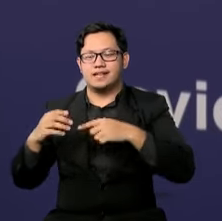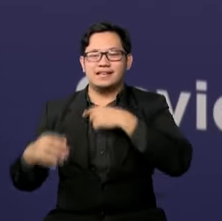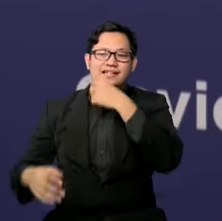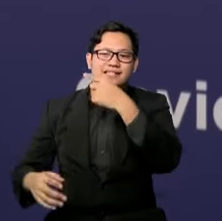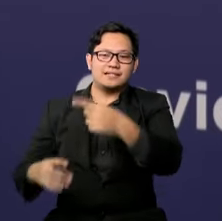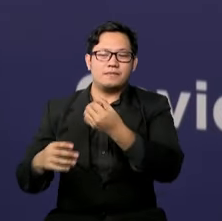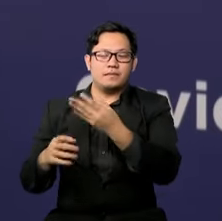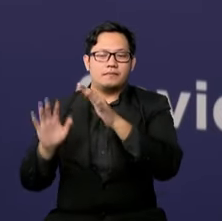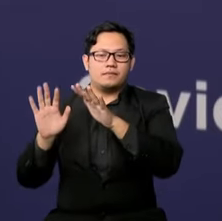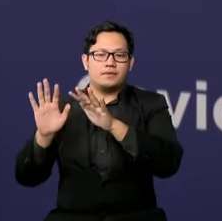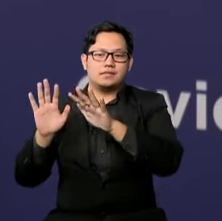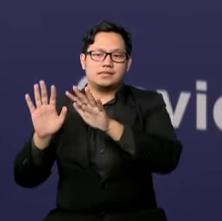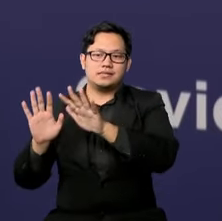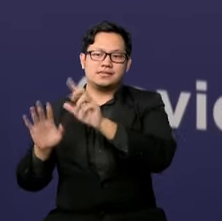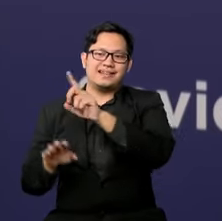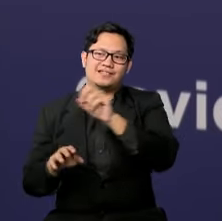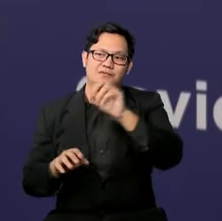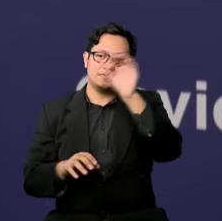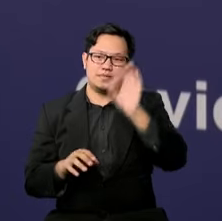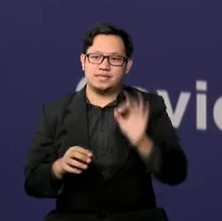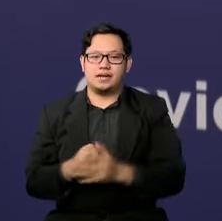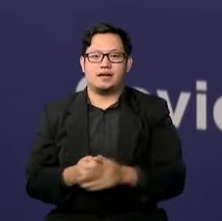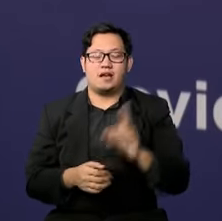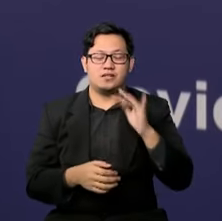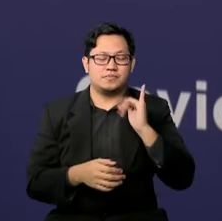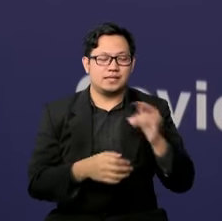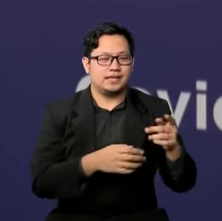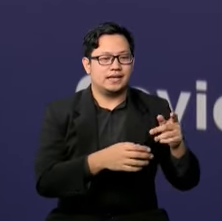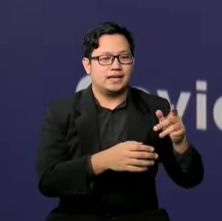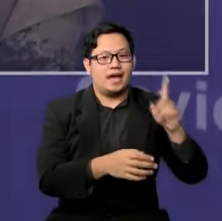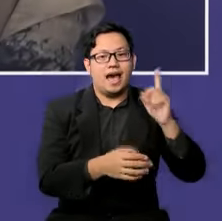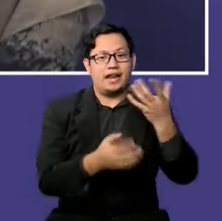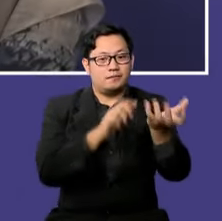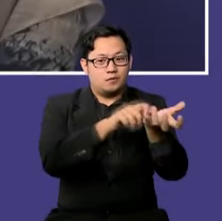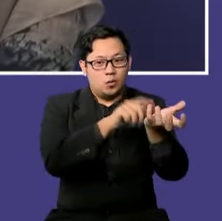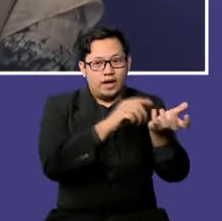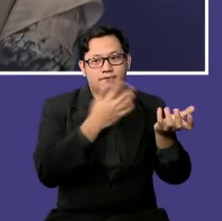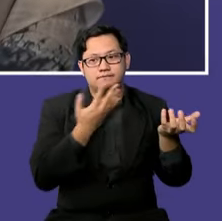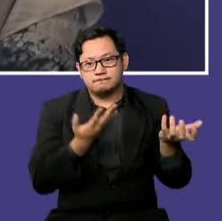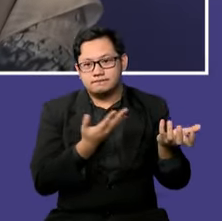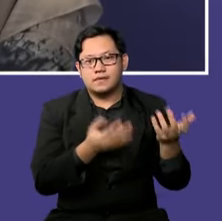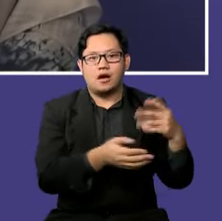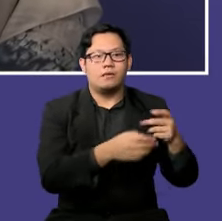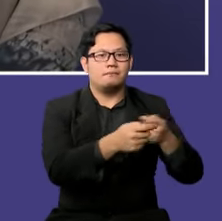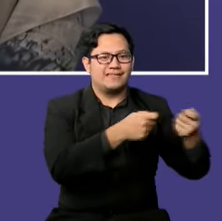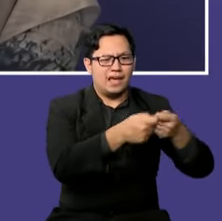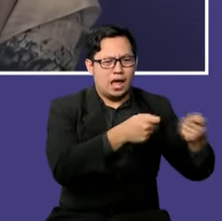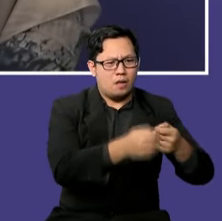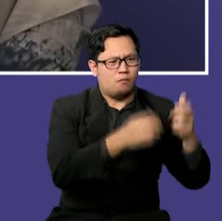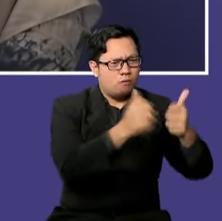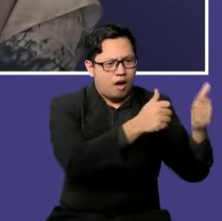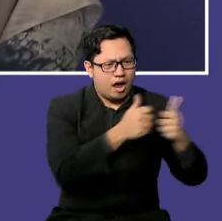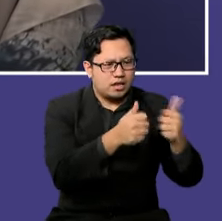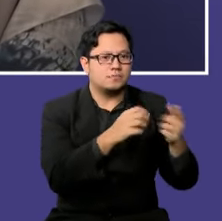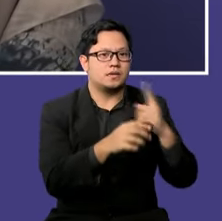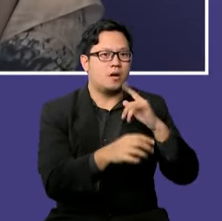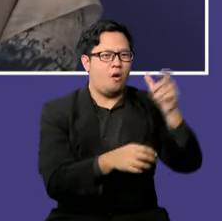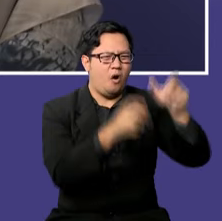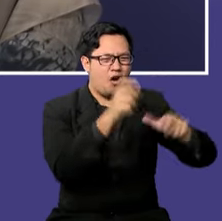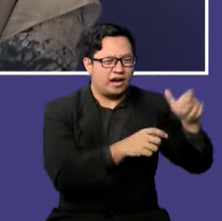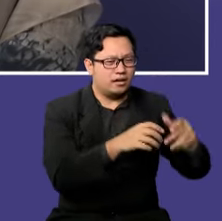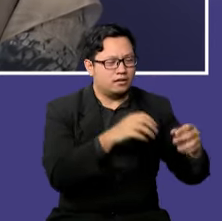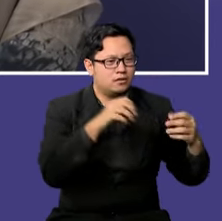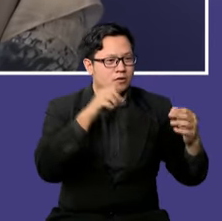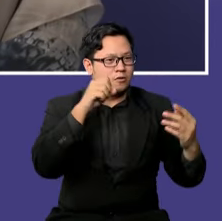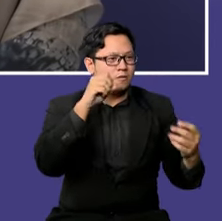terdampak Namun karena pengendaliannya sangat baik sehingga sudah bisa menekan laju penularan tidak ada lagi orang yang tertular tidak ada lagi kasus